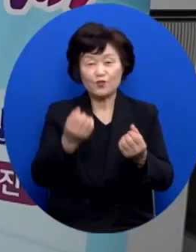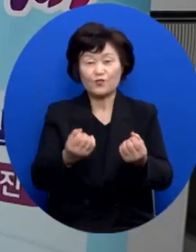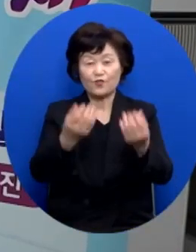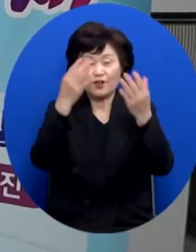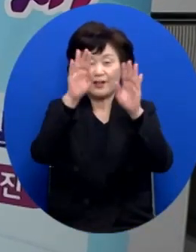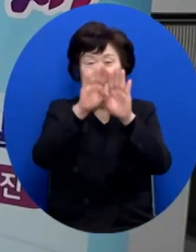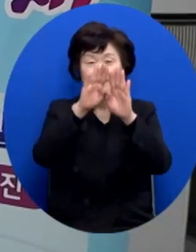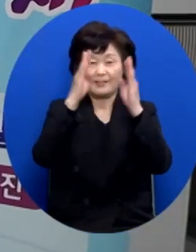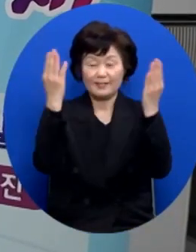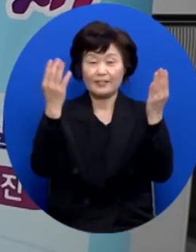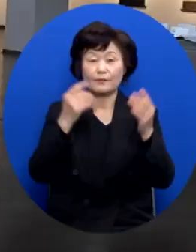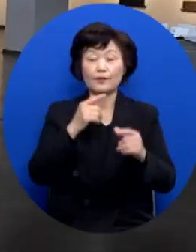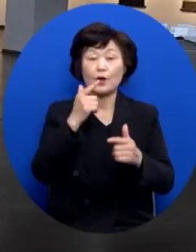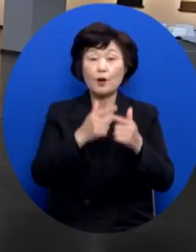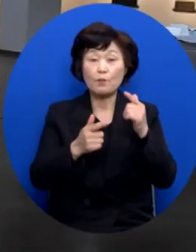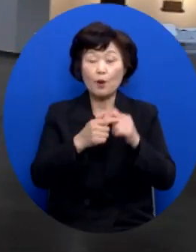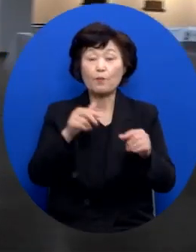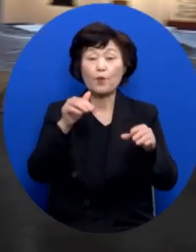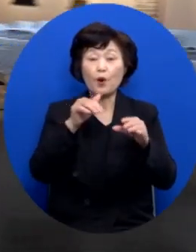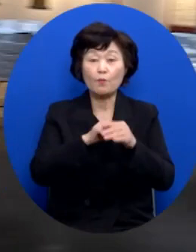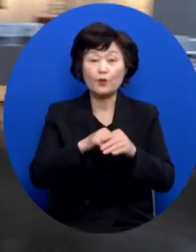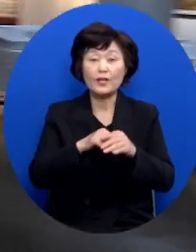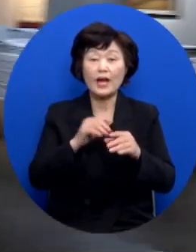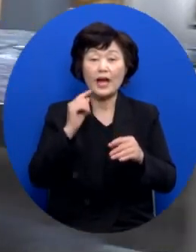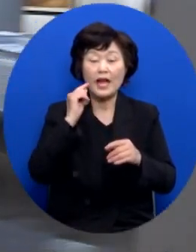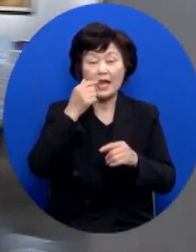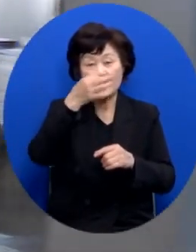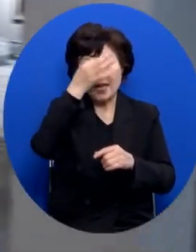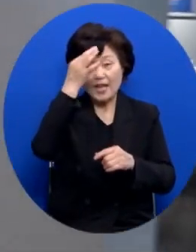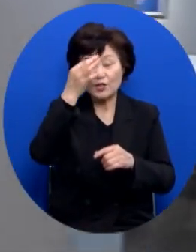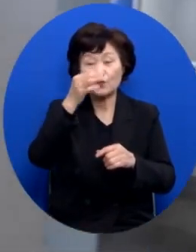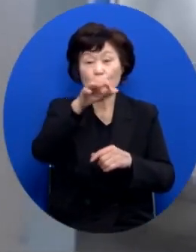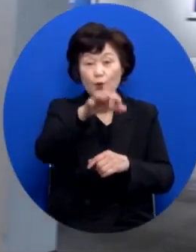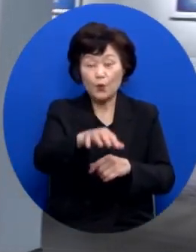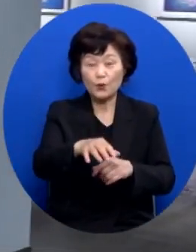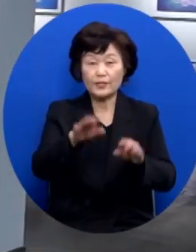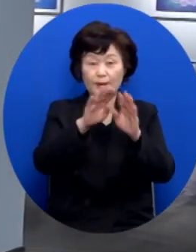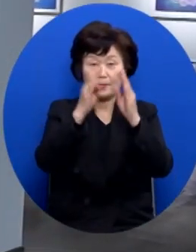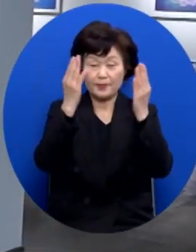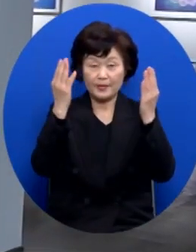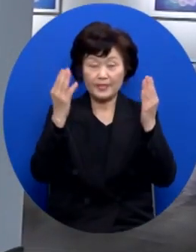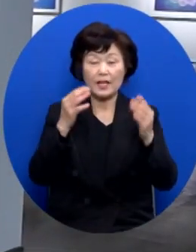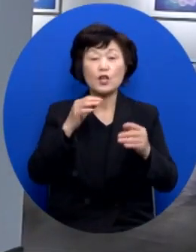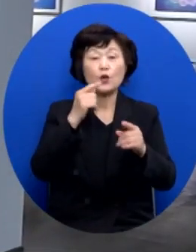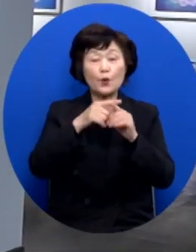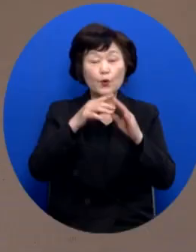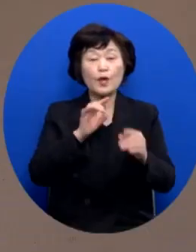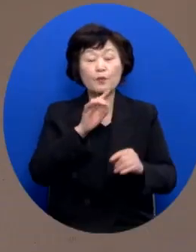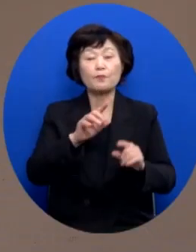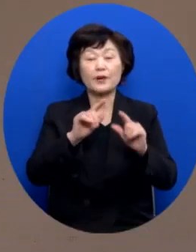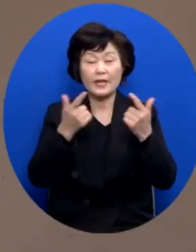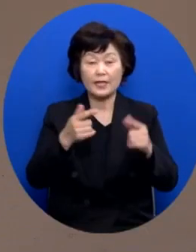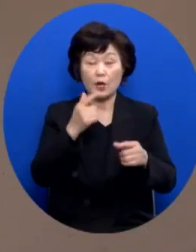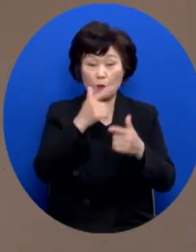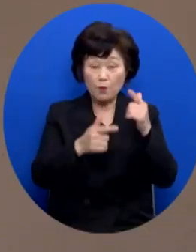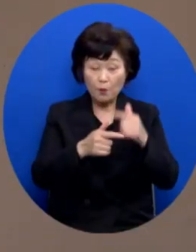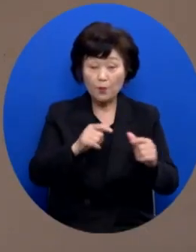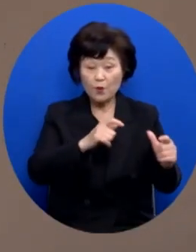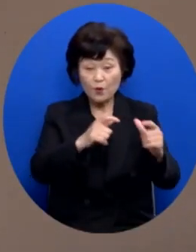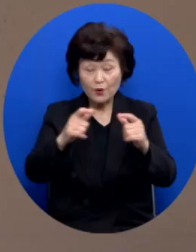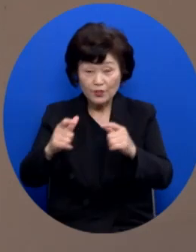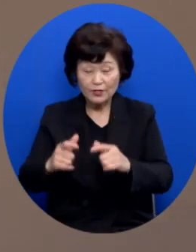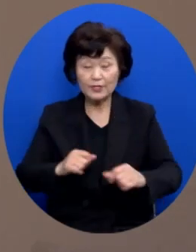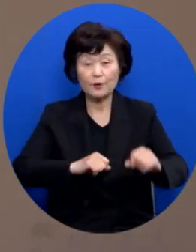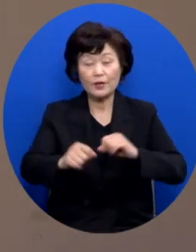열었습니다 목포 문화 예술회관 특별실에 전시된 작품들은 양동 제일 교회뿐 아니라 목포 지역에서 활동하는